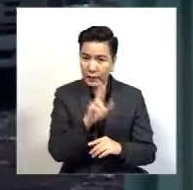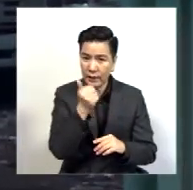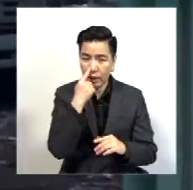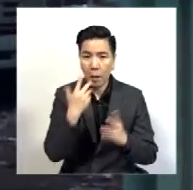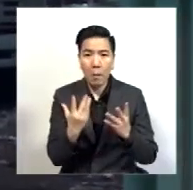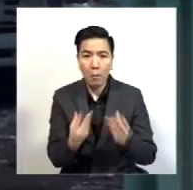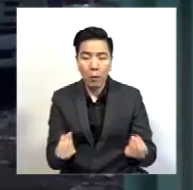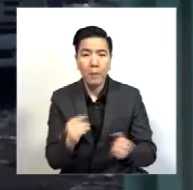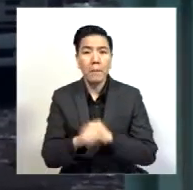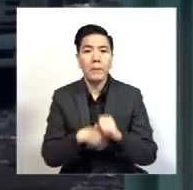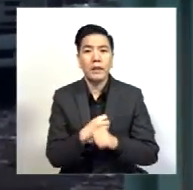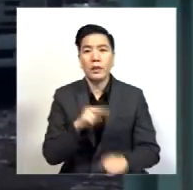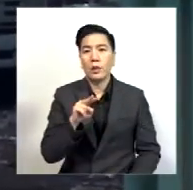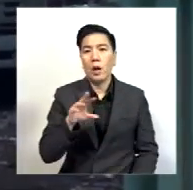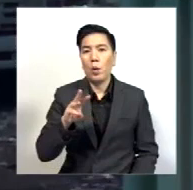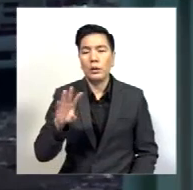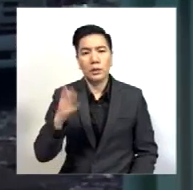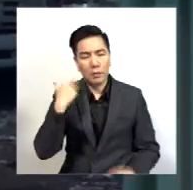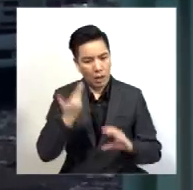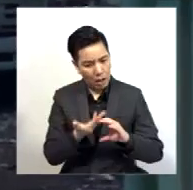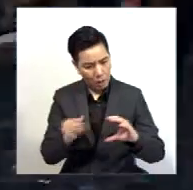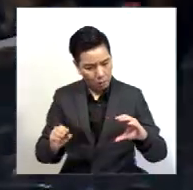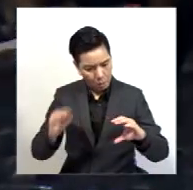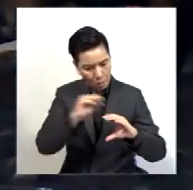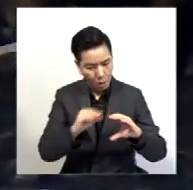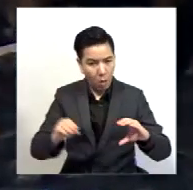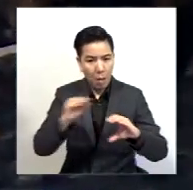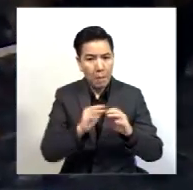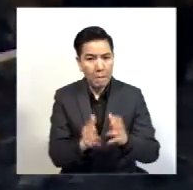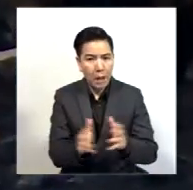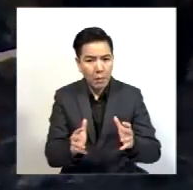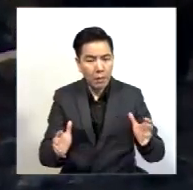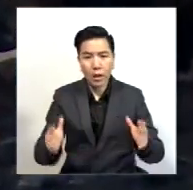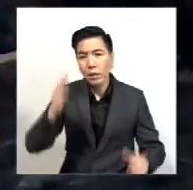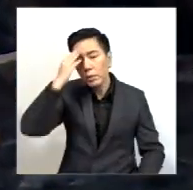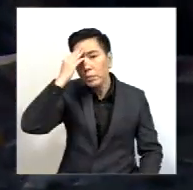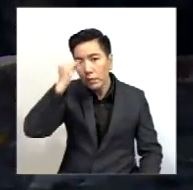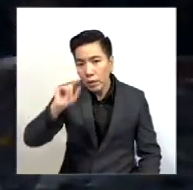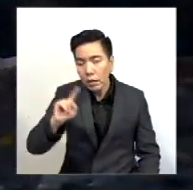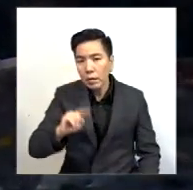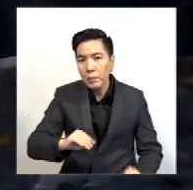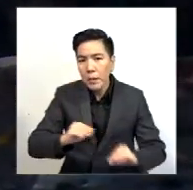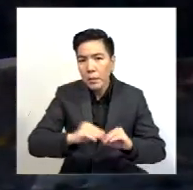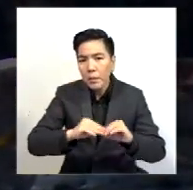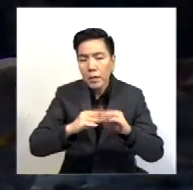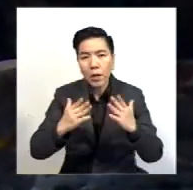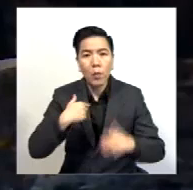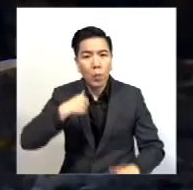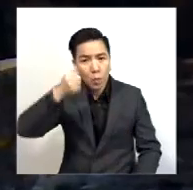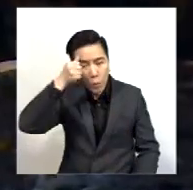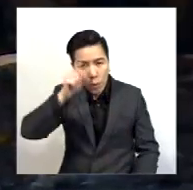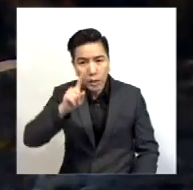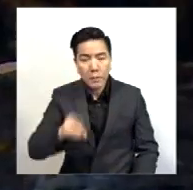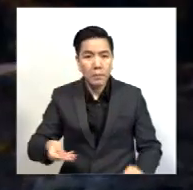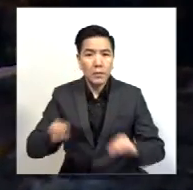แล้วก็หมดในช่วงของปี64แต่หลังๆเอ๊ะทำไมใช้งบประมาณเยอะขึ้นนะคะแล้วก็พบว่าเพิ่มขึ้นจากเดิมวันละ